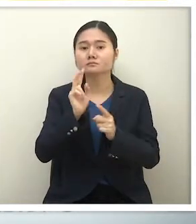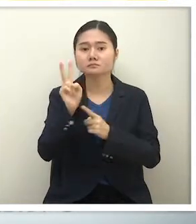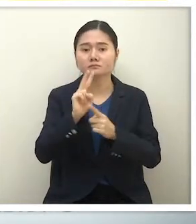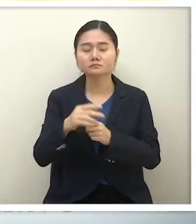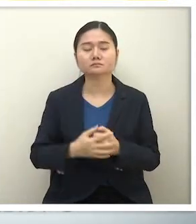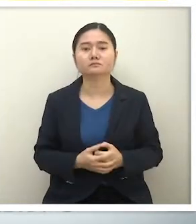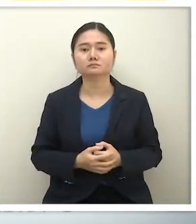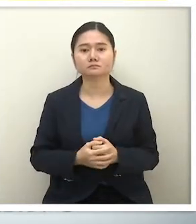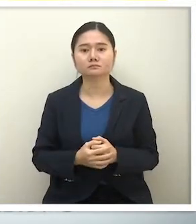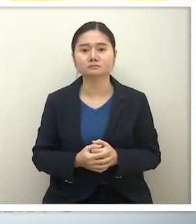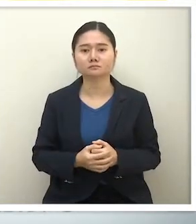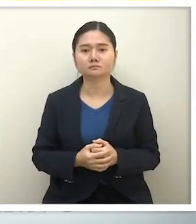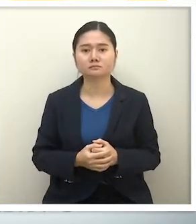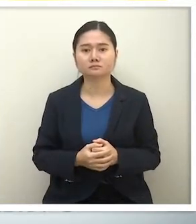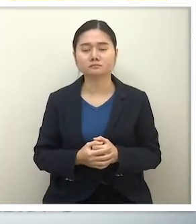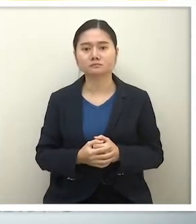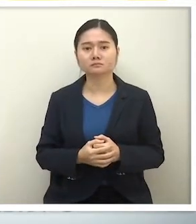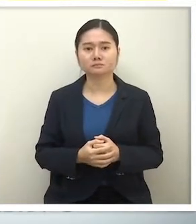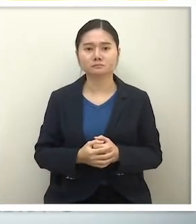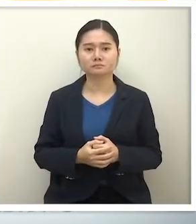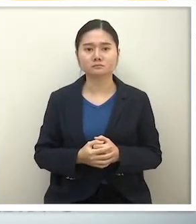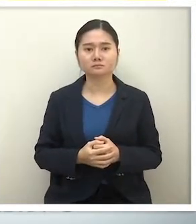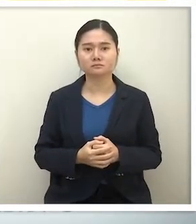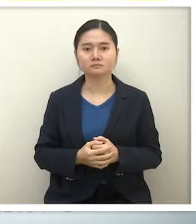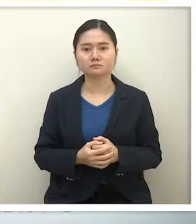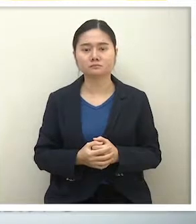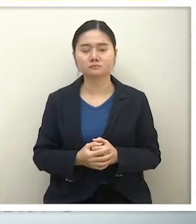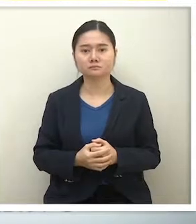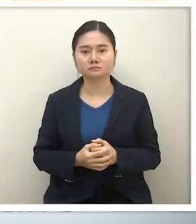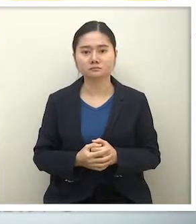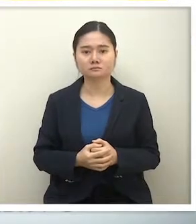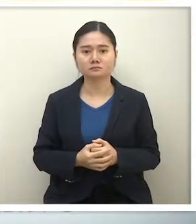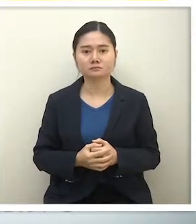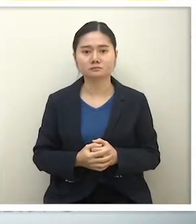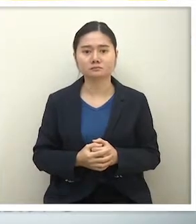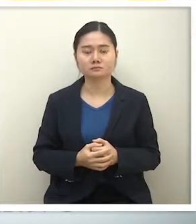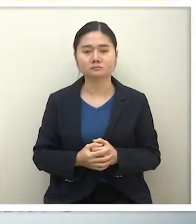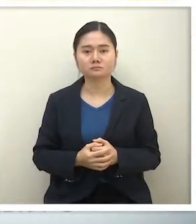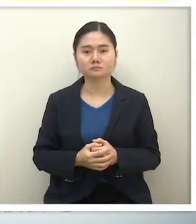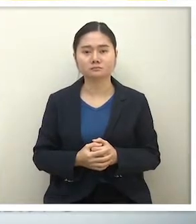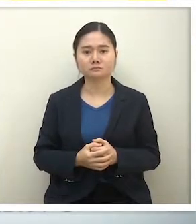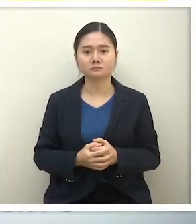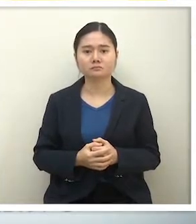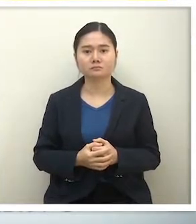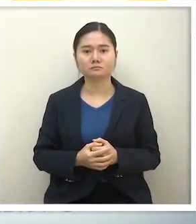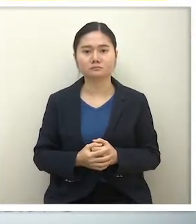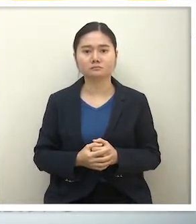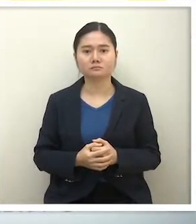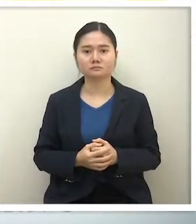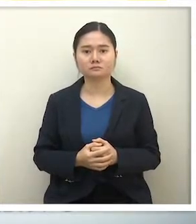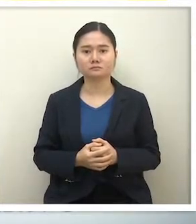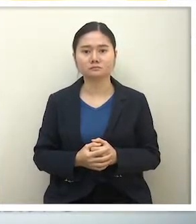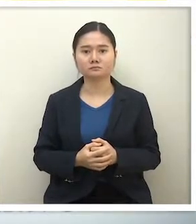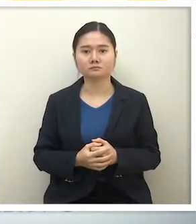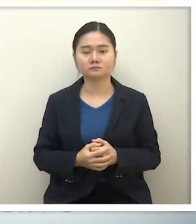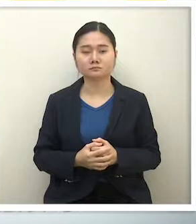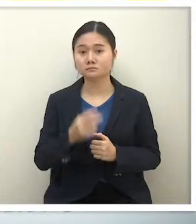ตรงนี้เห็น